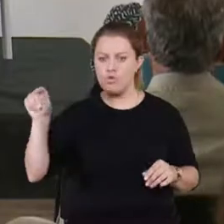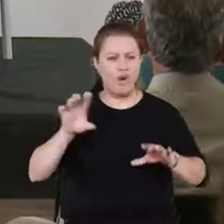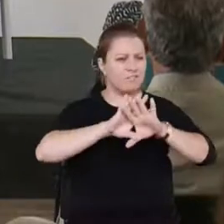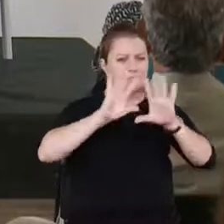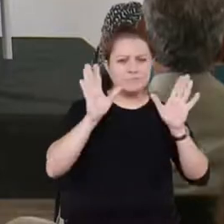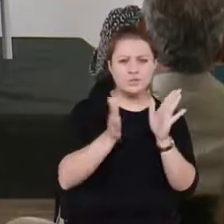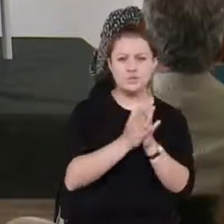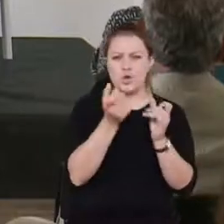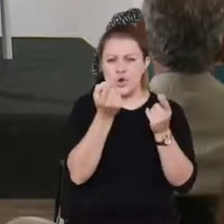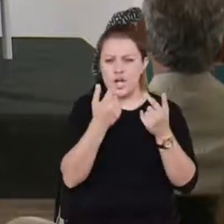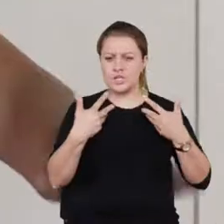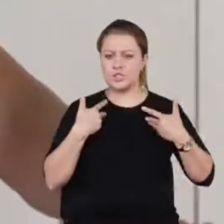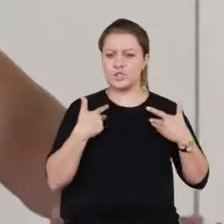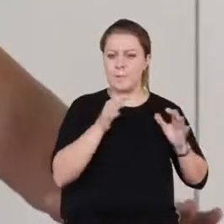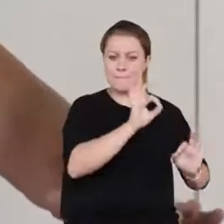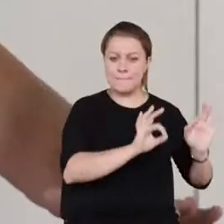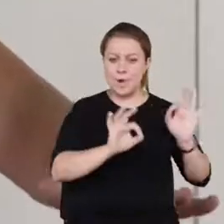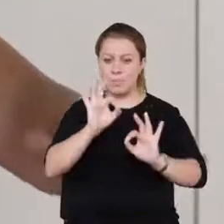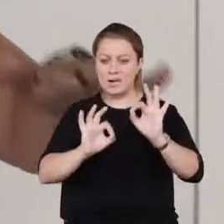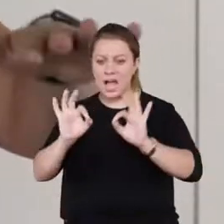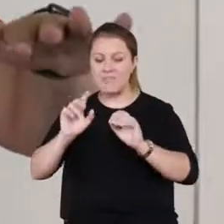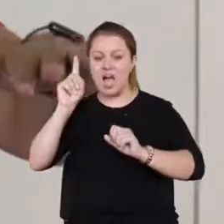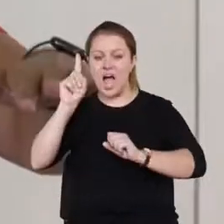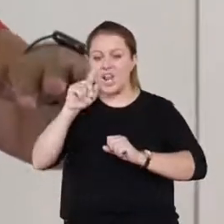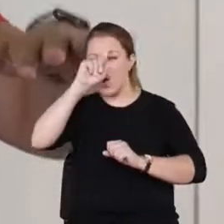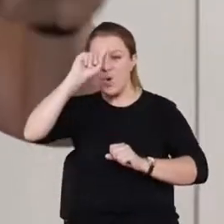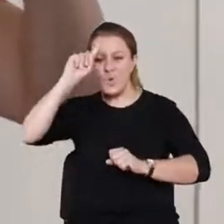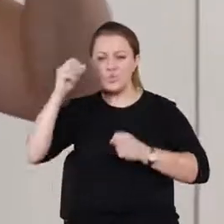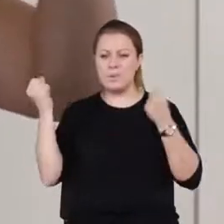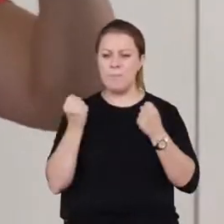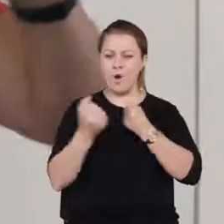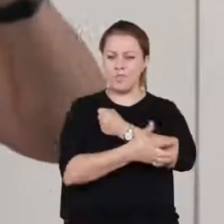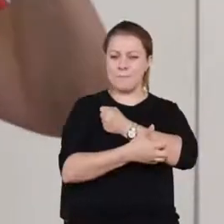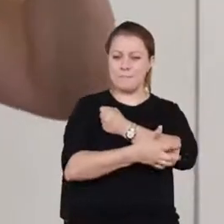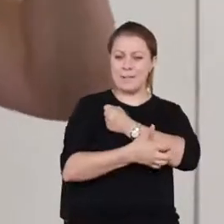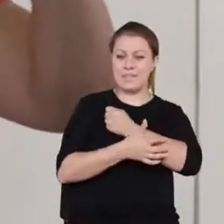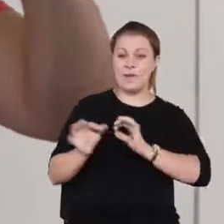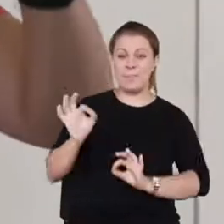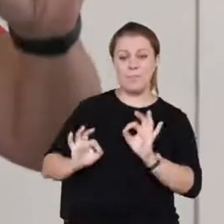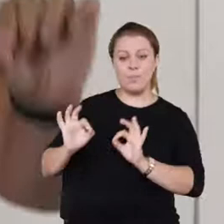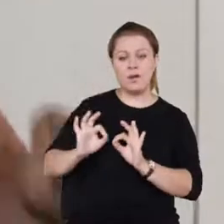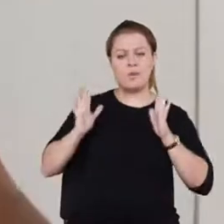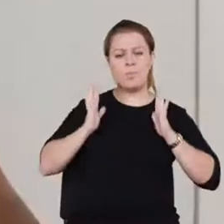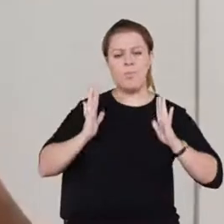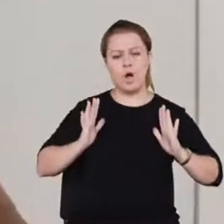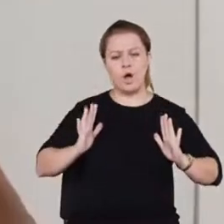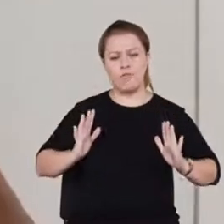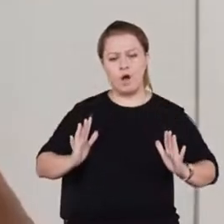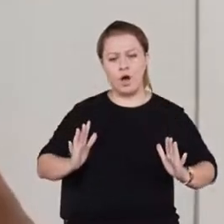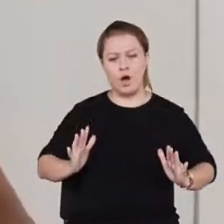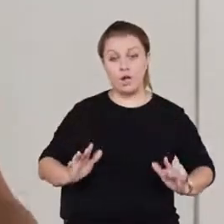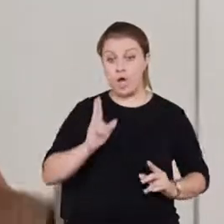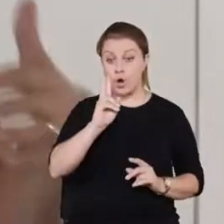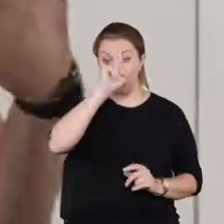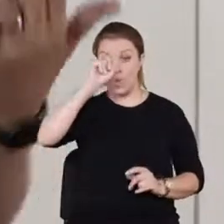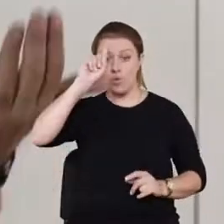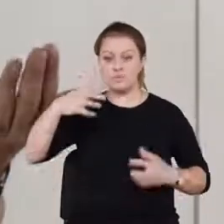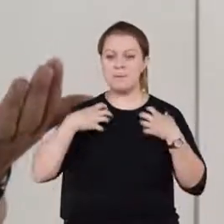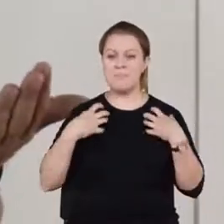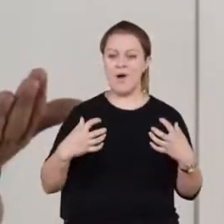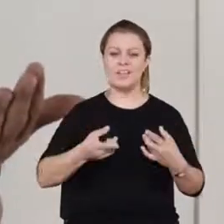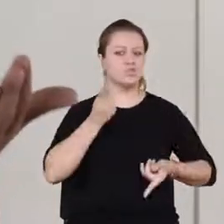tam zakresie, ale tym, którzy są na samym dole, poprawia się najwolniej, a większa część akumuluje się na samym szczycie. No i